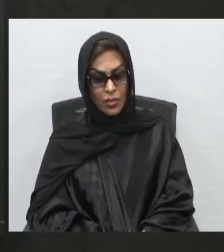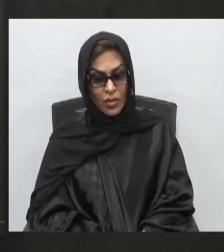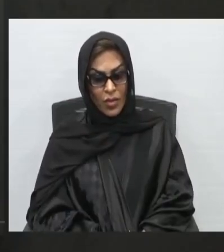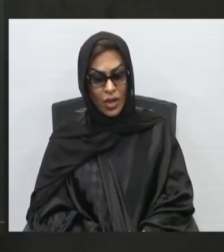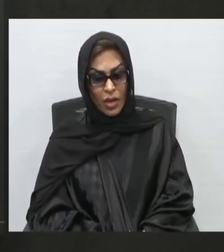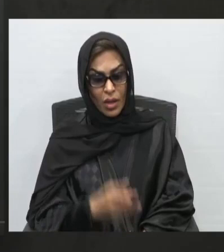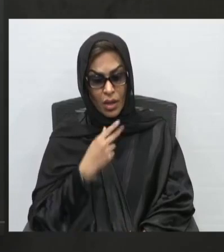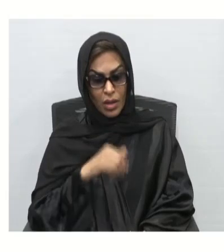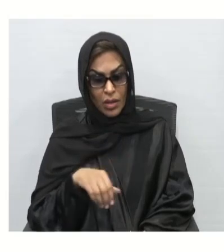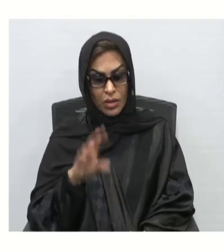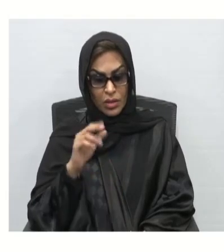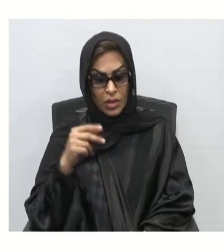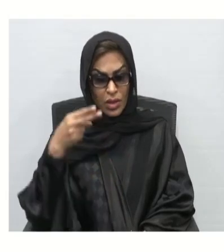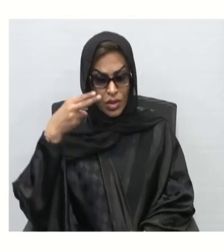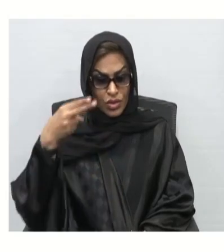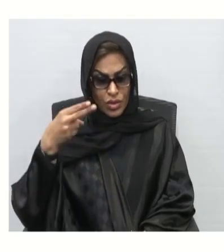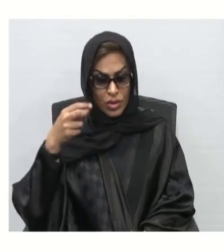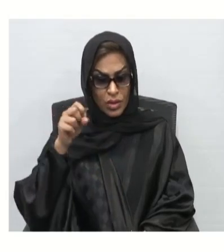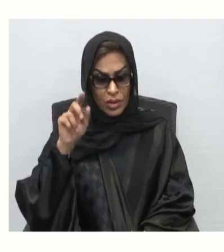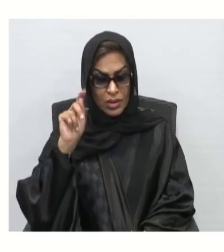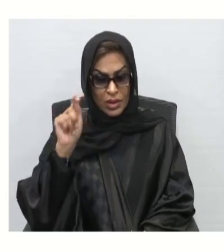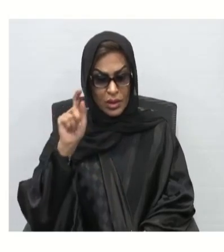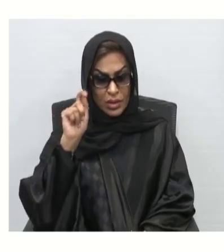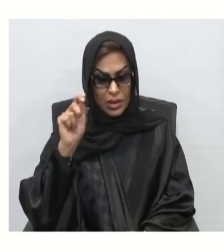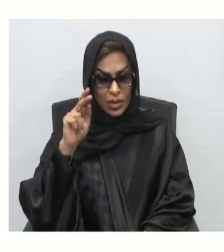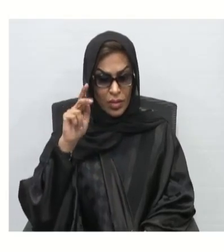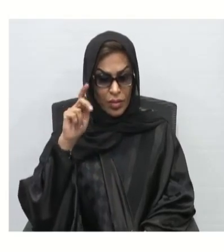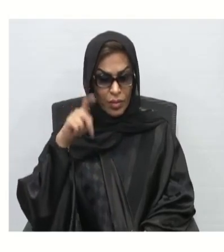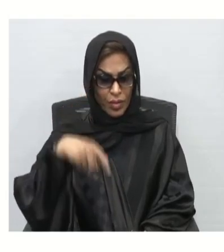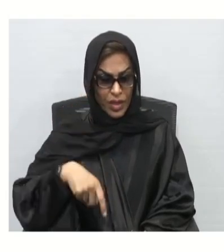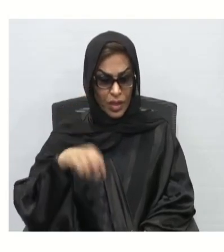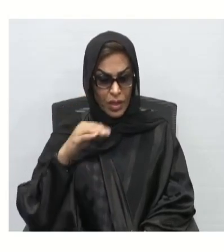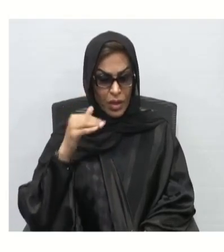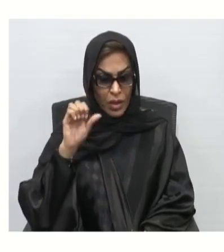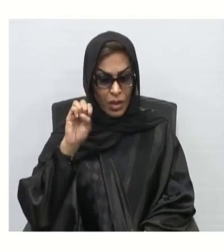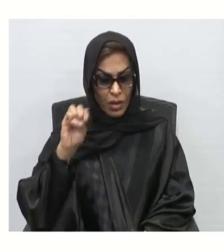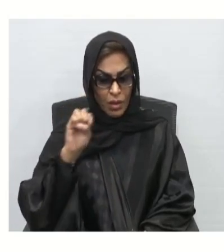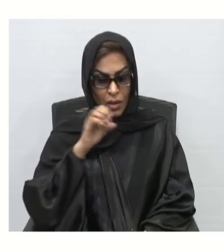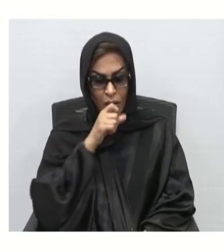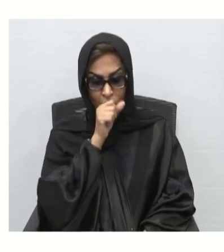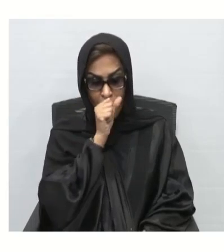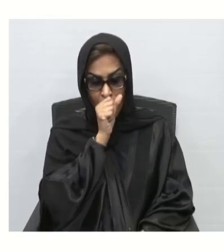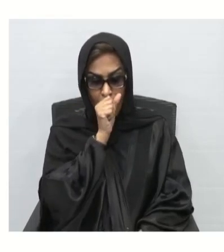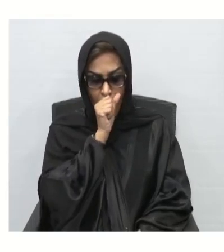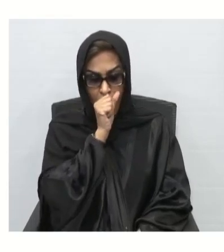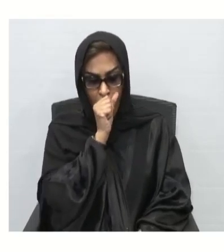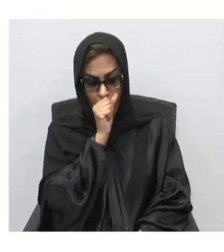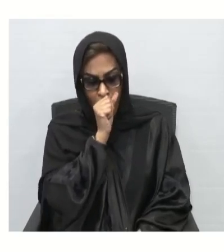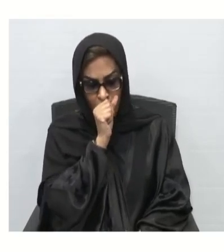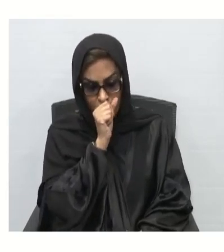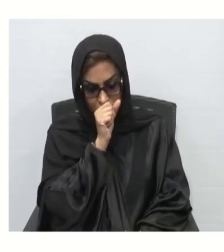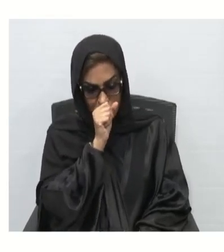تجد اتش تي تي بي اس هنا نلاحظ انتهاء بحرف الاس بدلا من ال